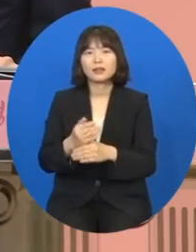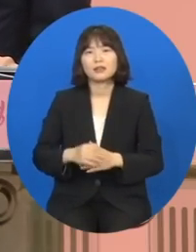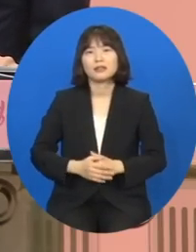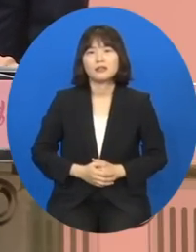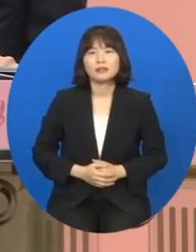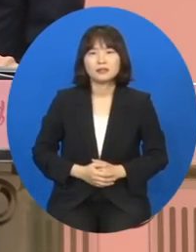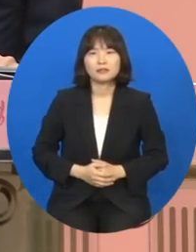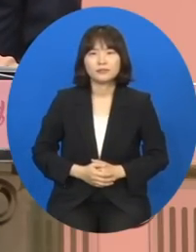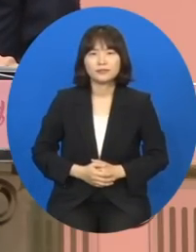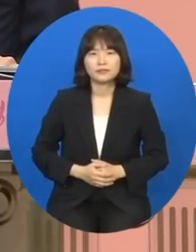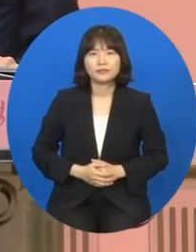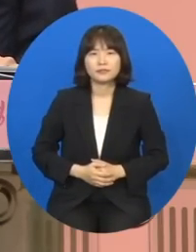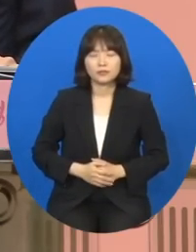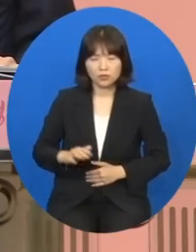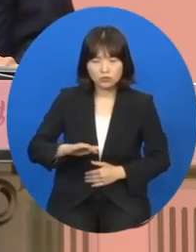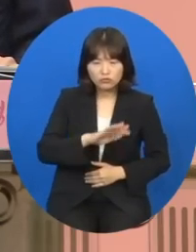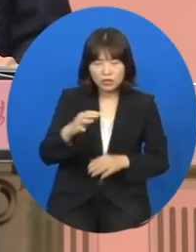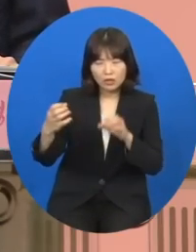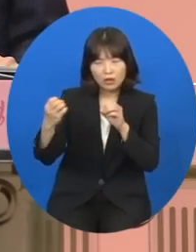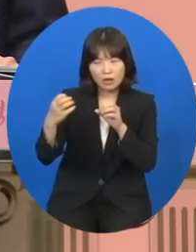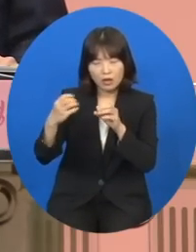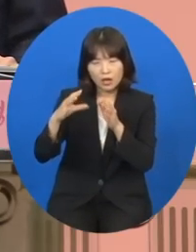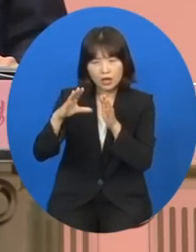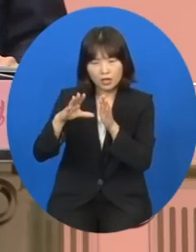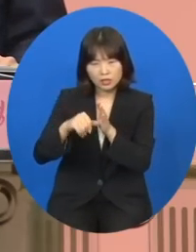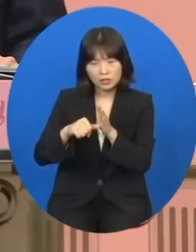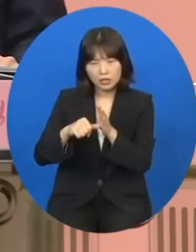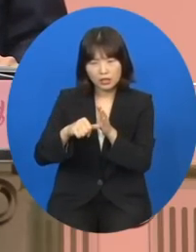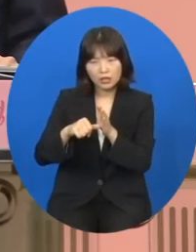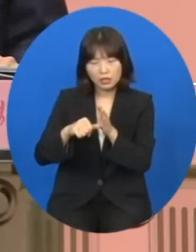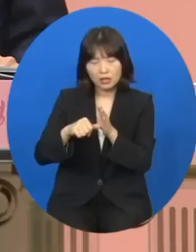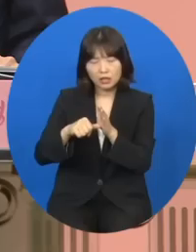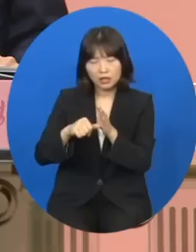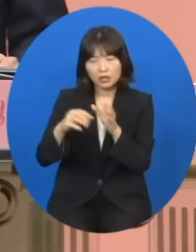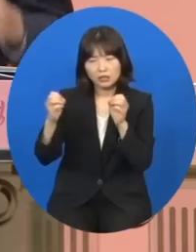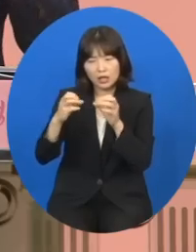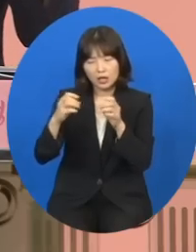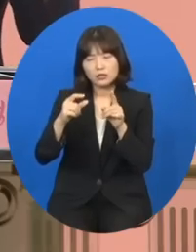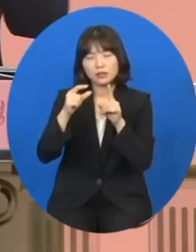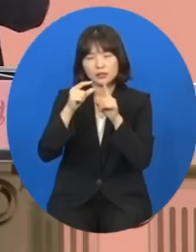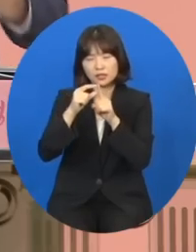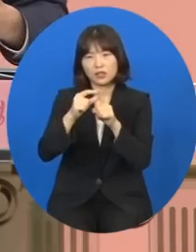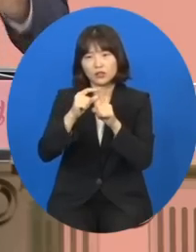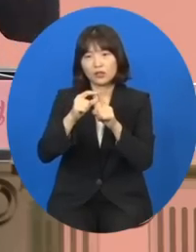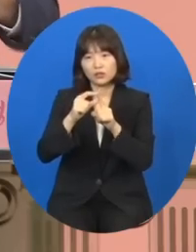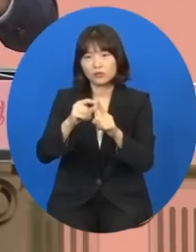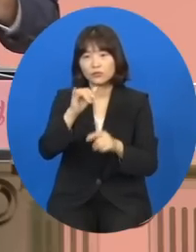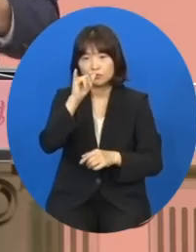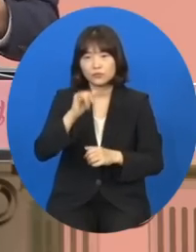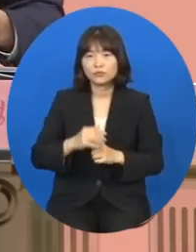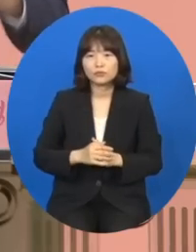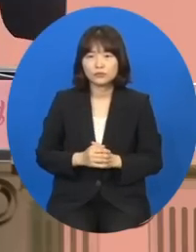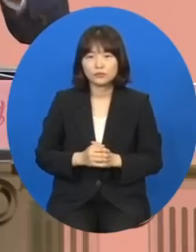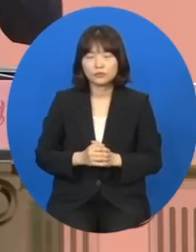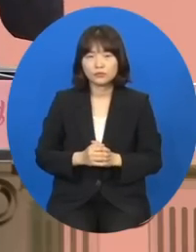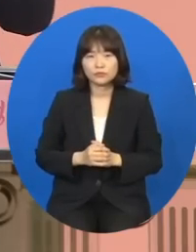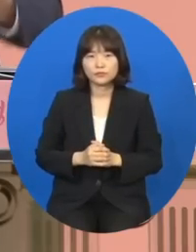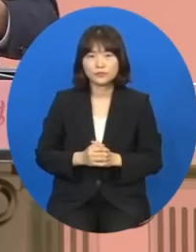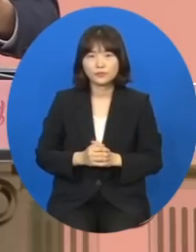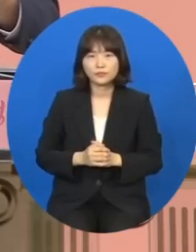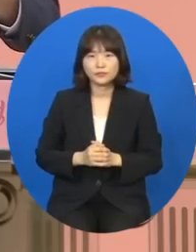앞에서부터 우리가 대화를 나눌 때 등장했던 단어들입니다 ns otto knows